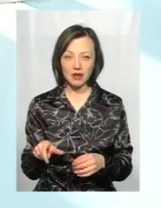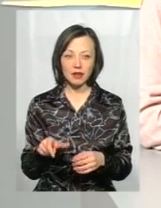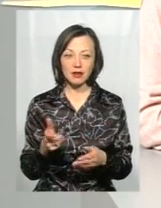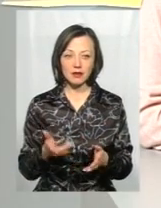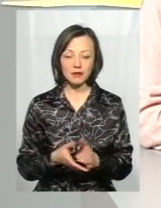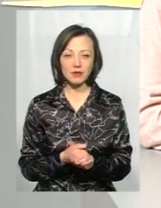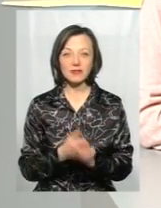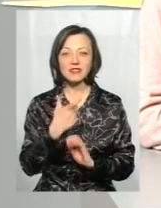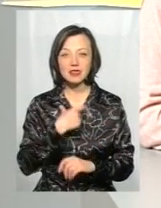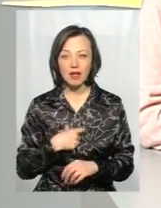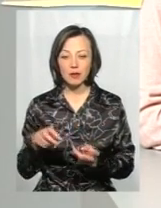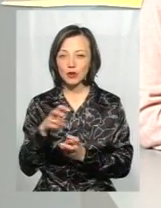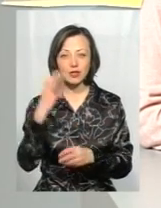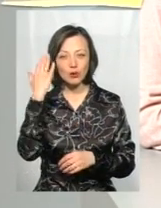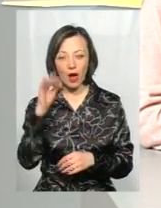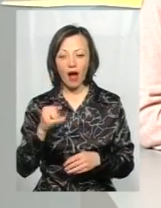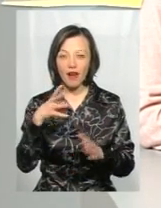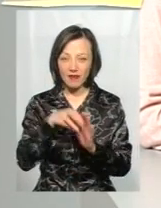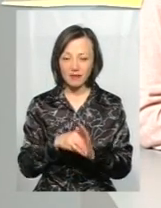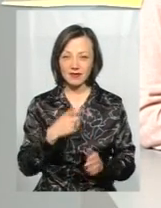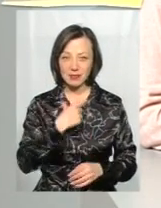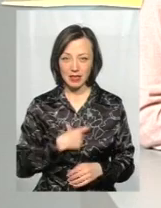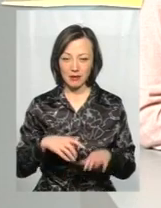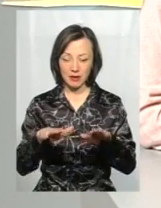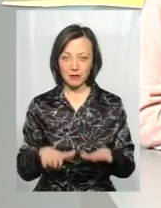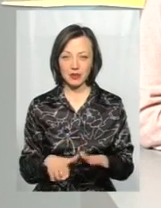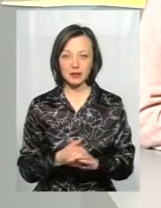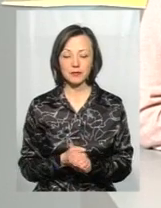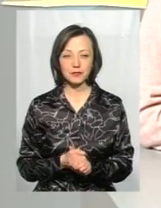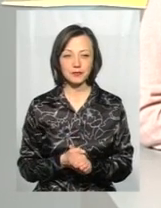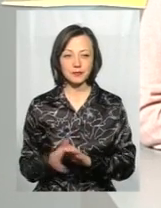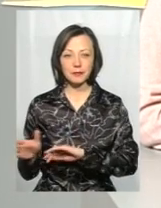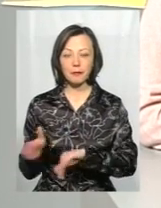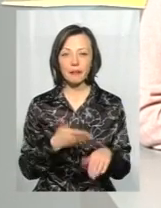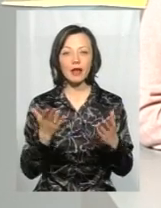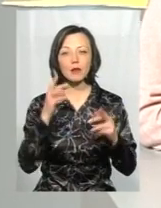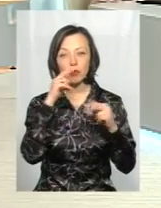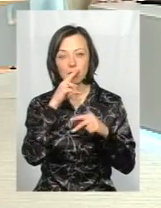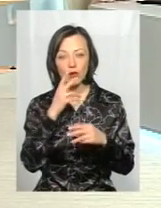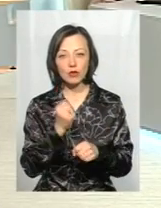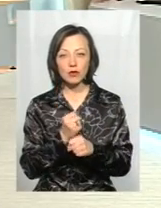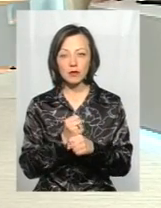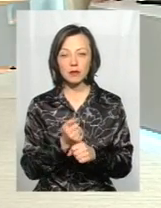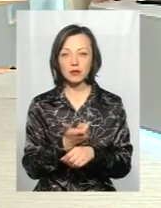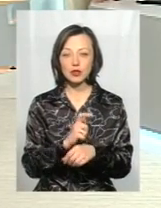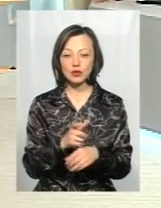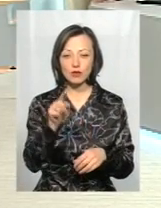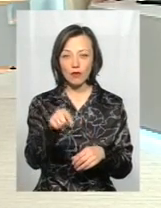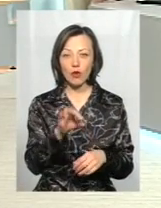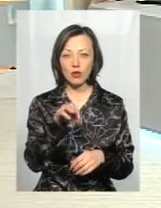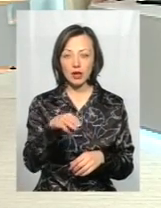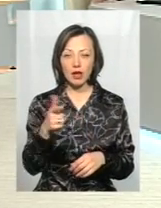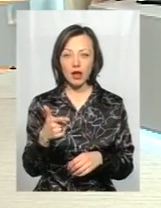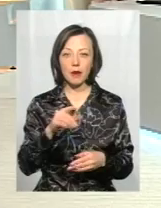іменно в себе в громаді, не десь сторони, іменно в себе в центрі громади. Яких помилок, пані Катерина, припускаються здебільшого в громадах, коли